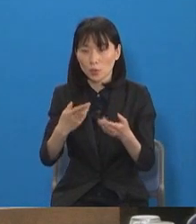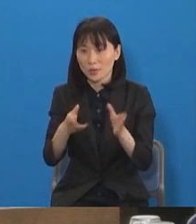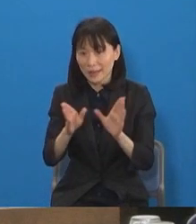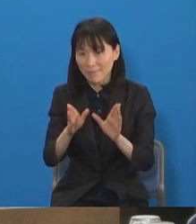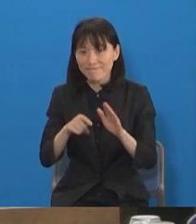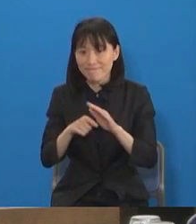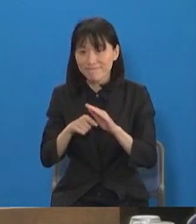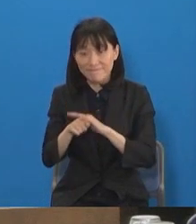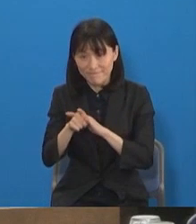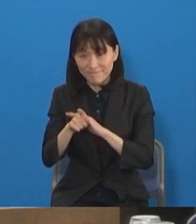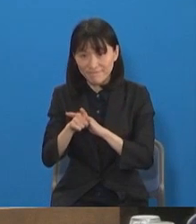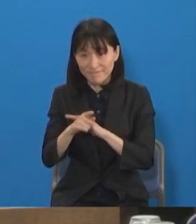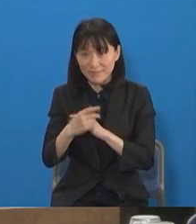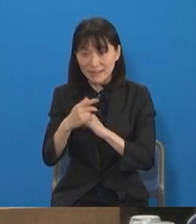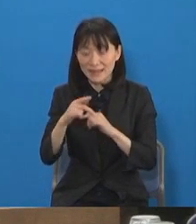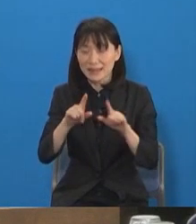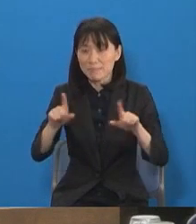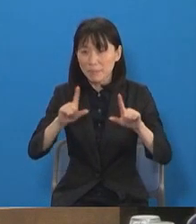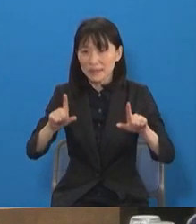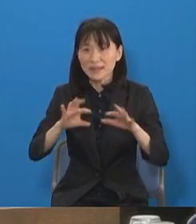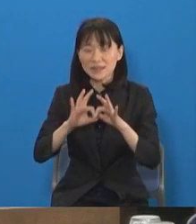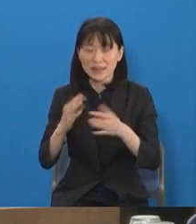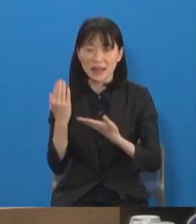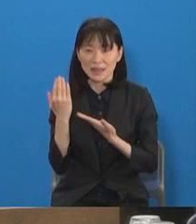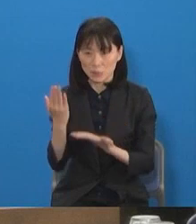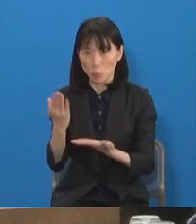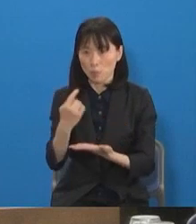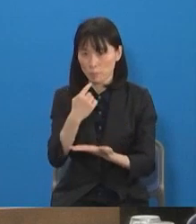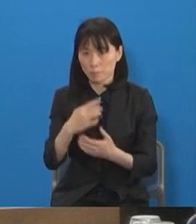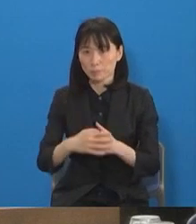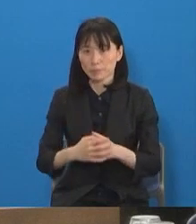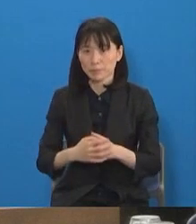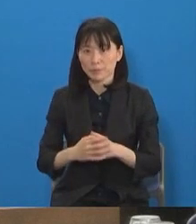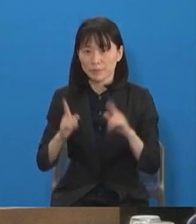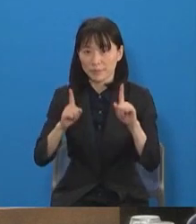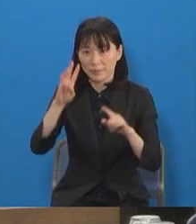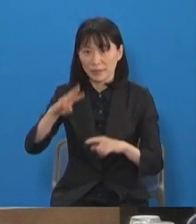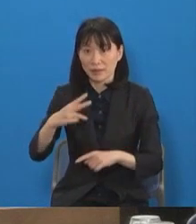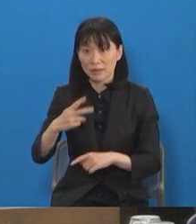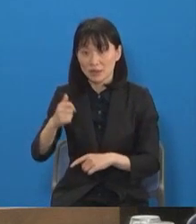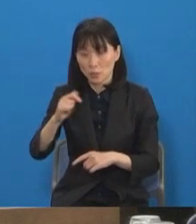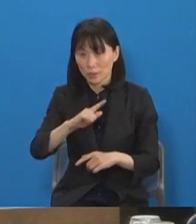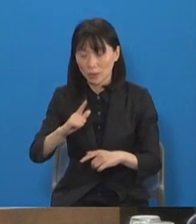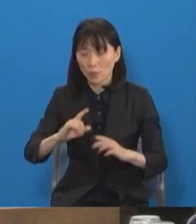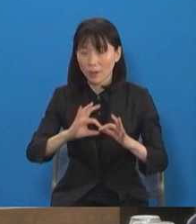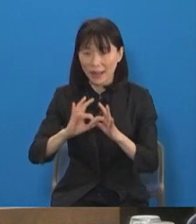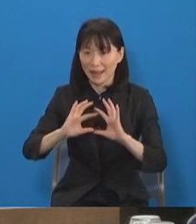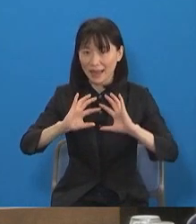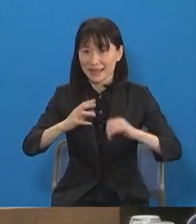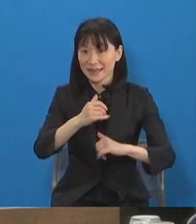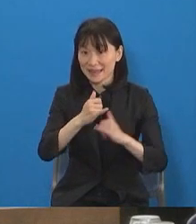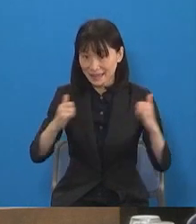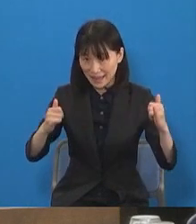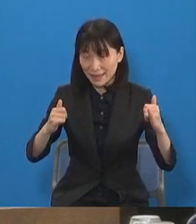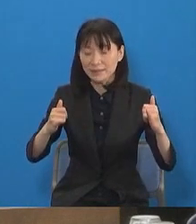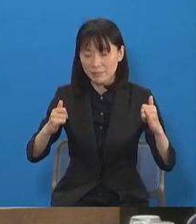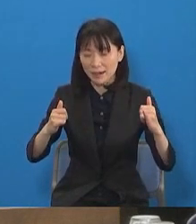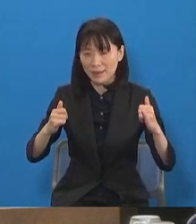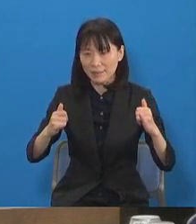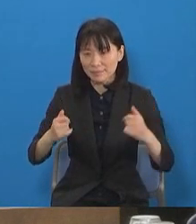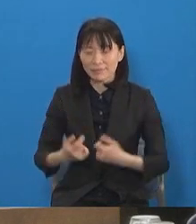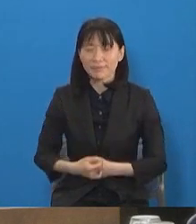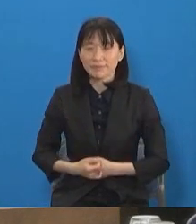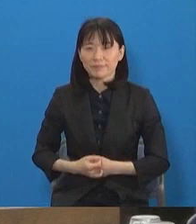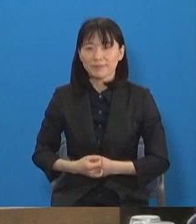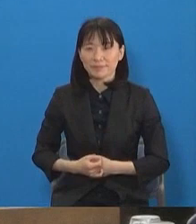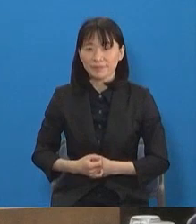たしまして、市政一般について質問いたします。門川市長をはじめ関係理事者の皆様におかれましては、何